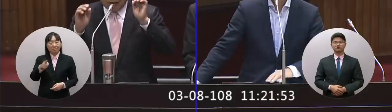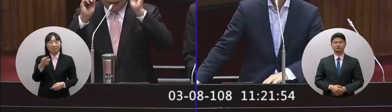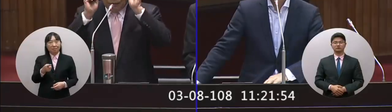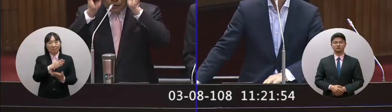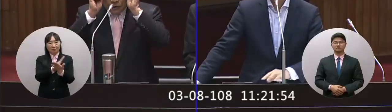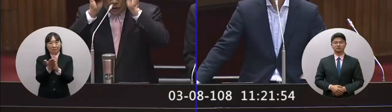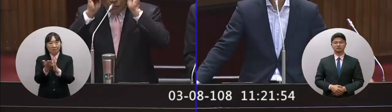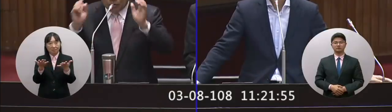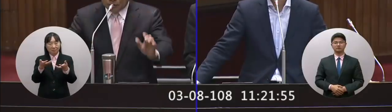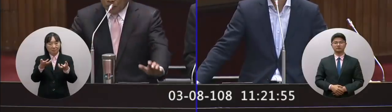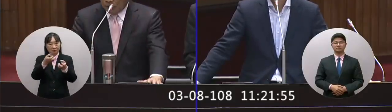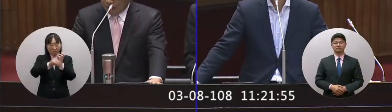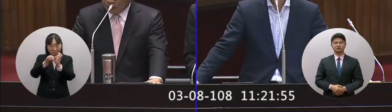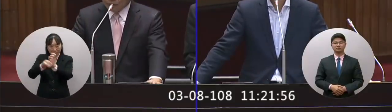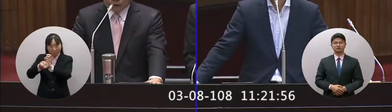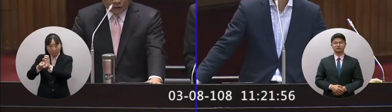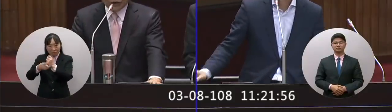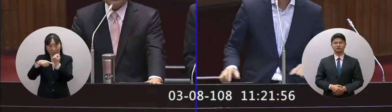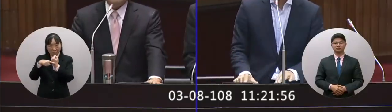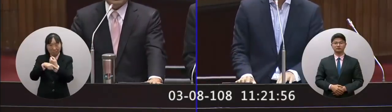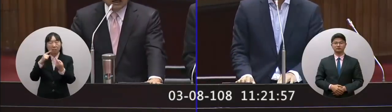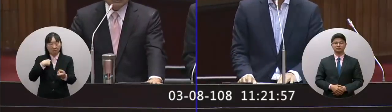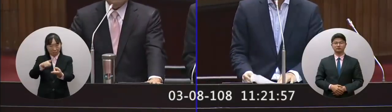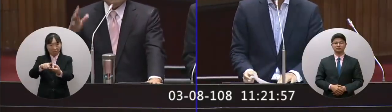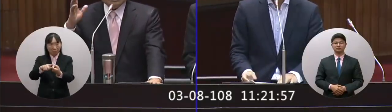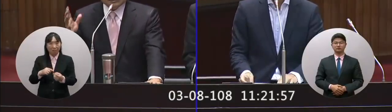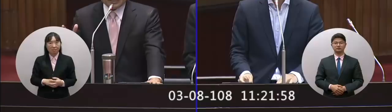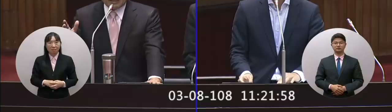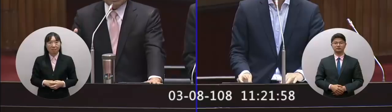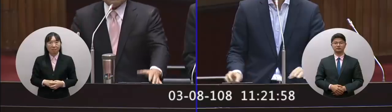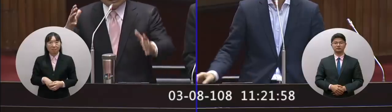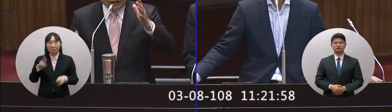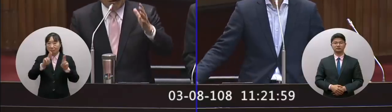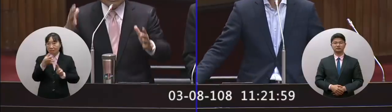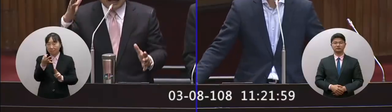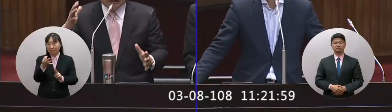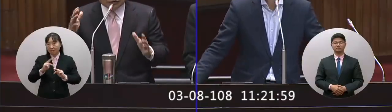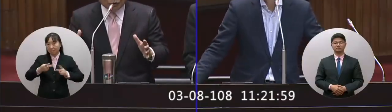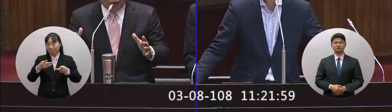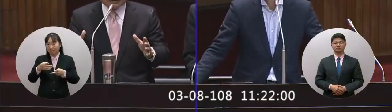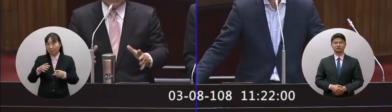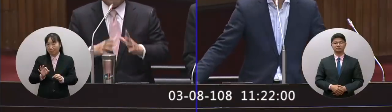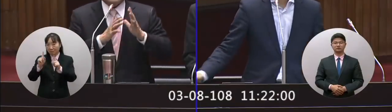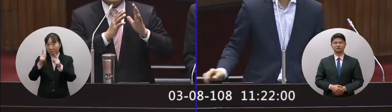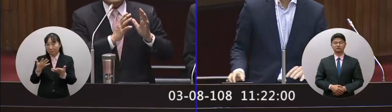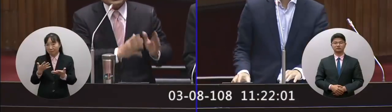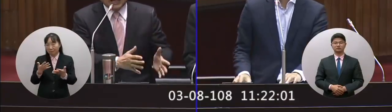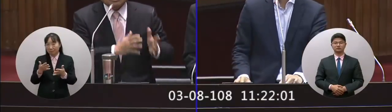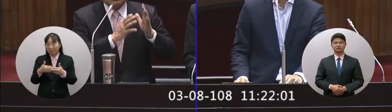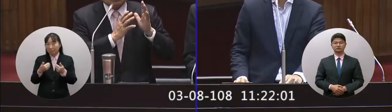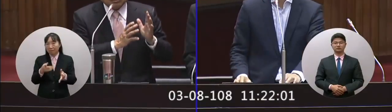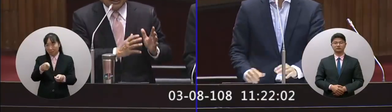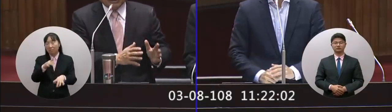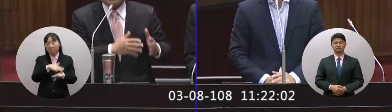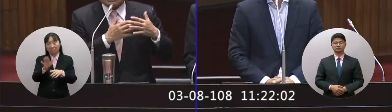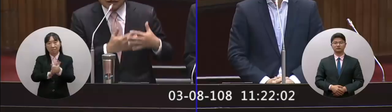各种方面来分析我们都很肯定，而电价的调涨与否当然会影